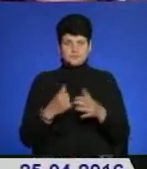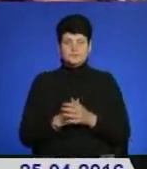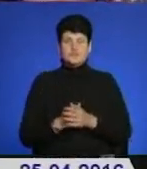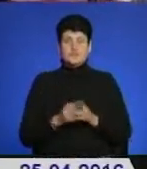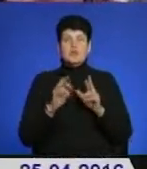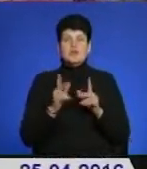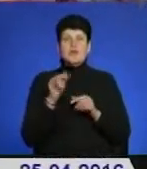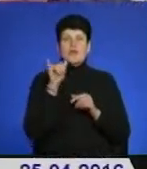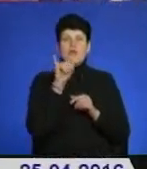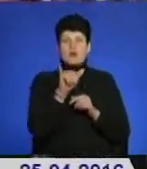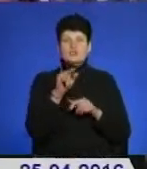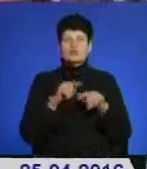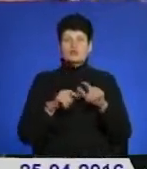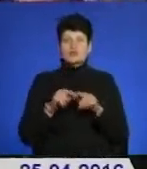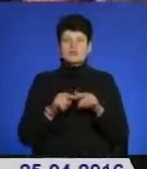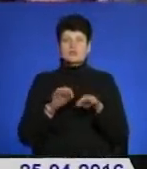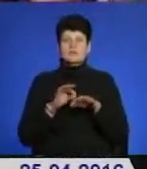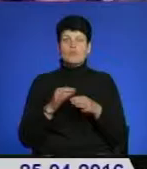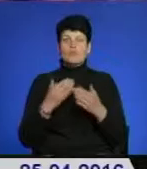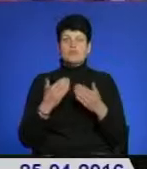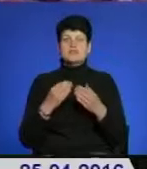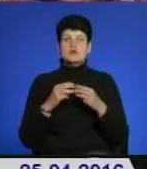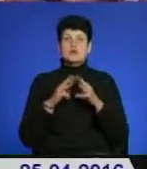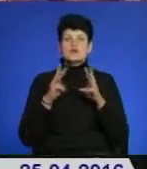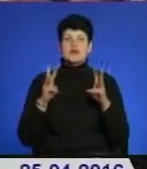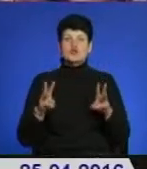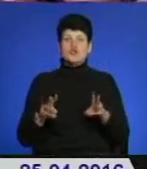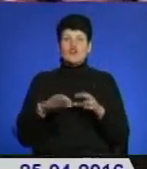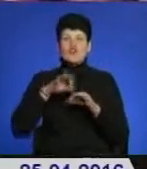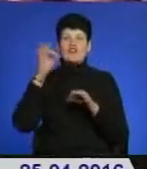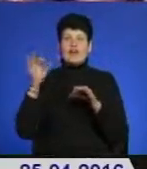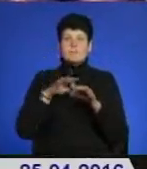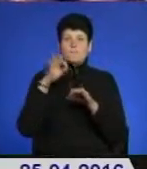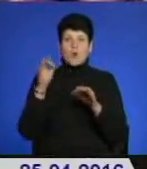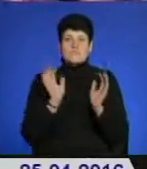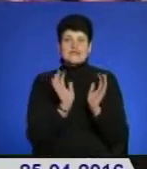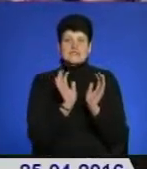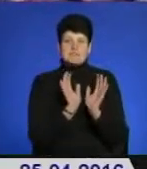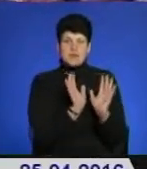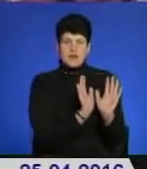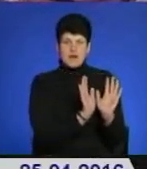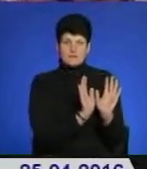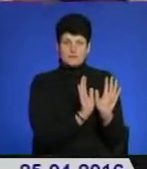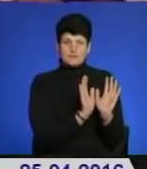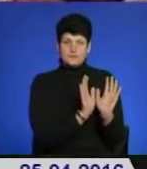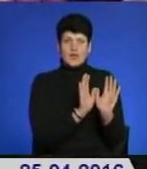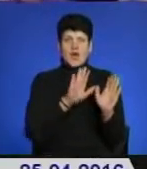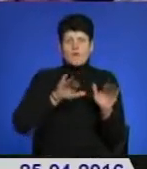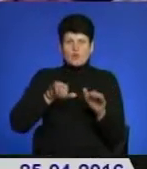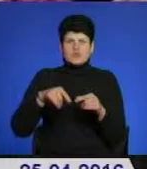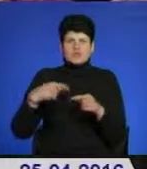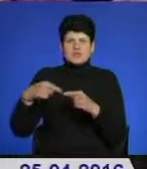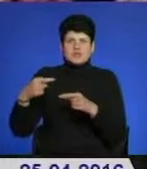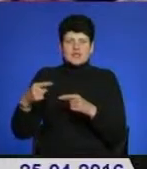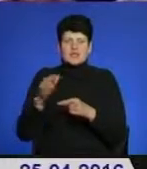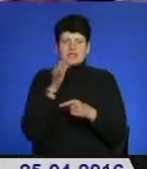Вас в вашій родині поводяться зі свяченою вербою? Ви знаєте, ми її зберігаємо, і потім через деякий час